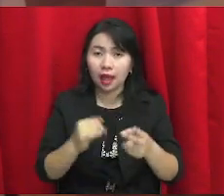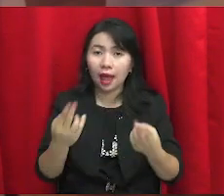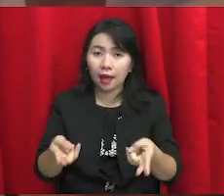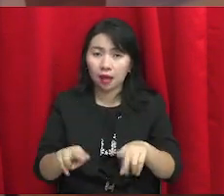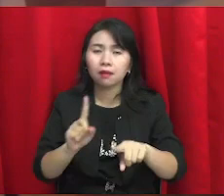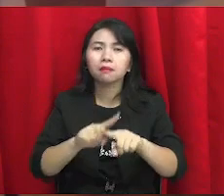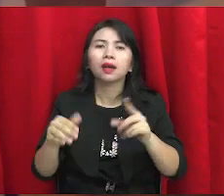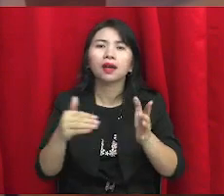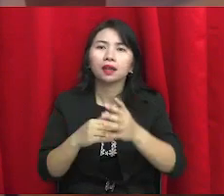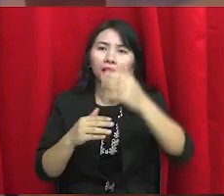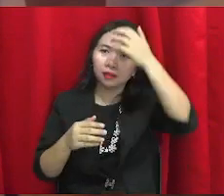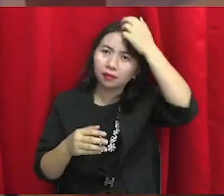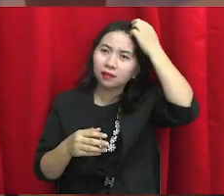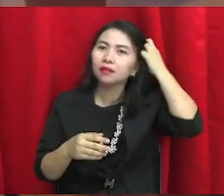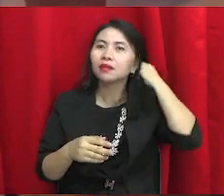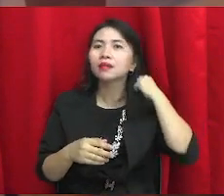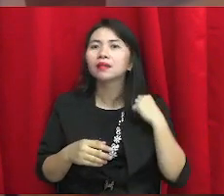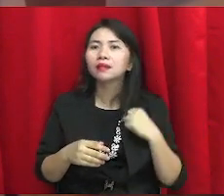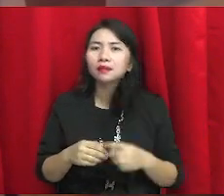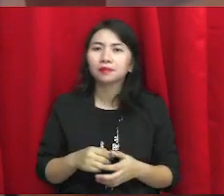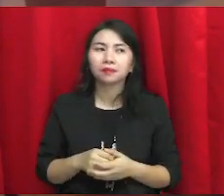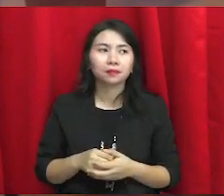po, based on experience naman po.